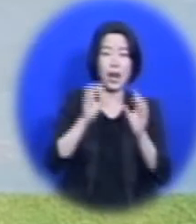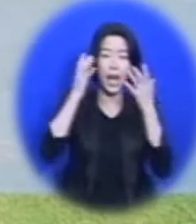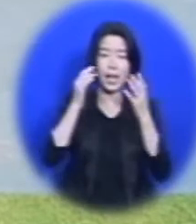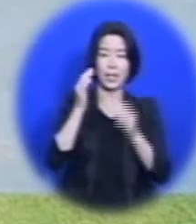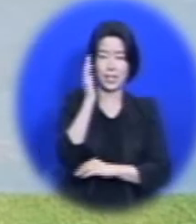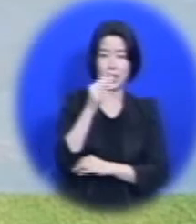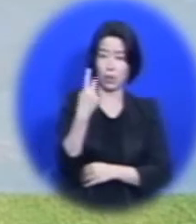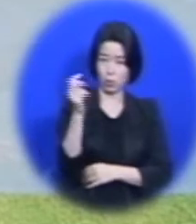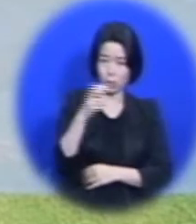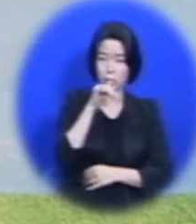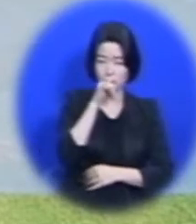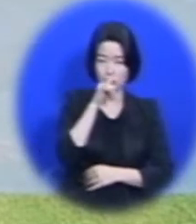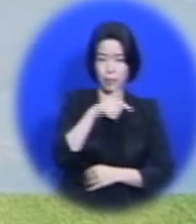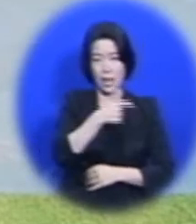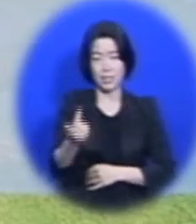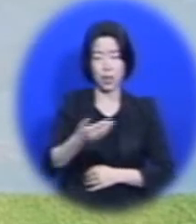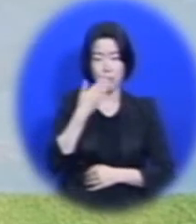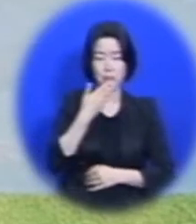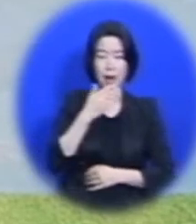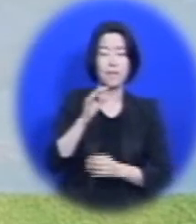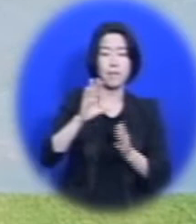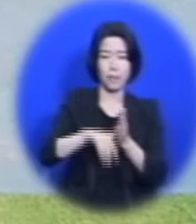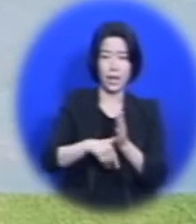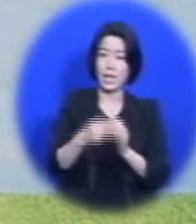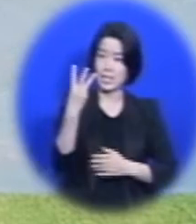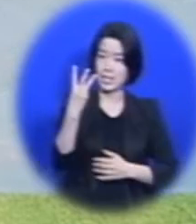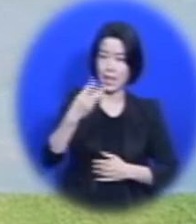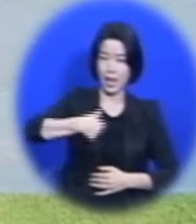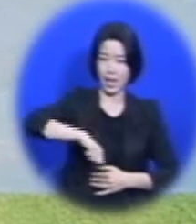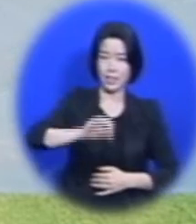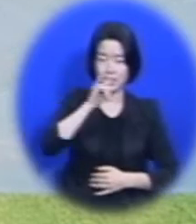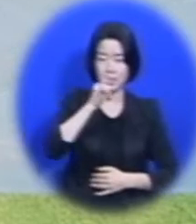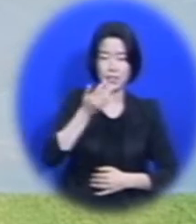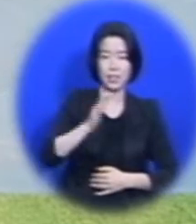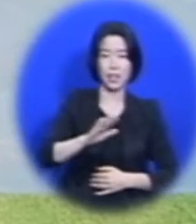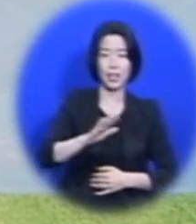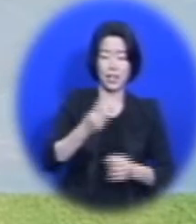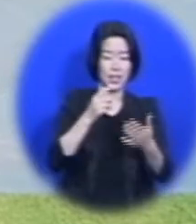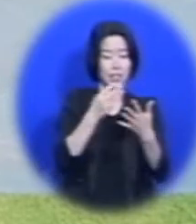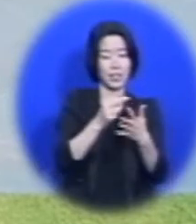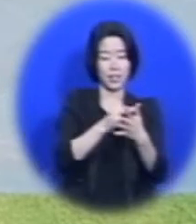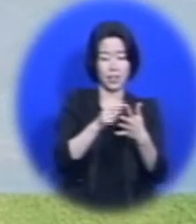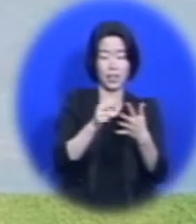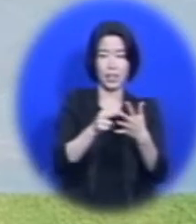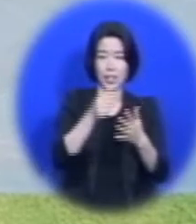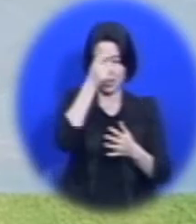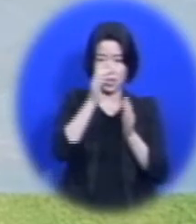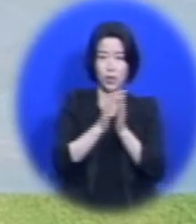저녁 식사를 할 때마다 항상 세 아들이 있었는데 이 세 아들이 기도를 했다는